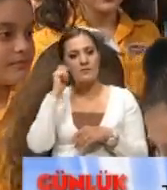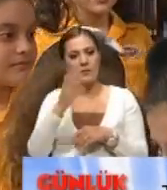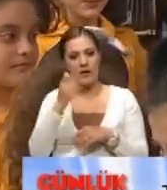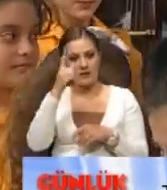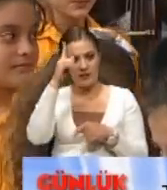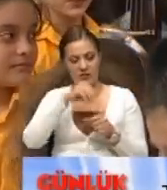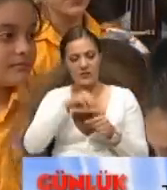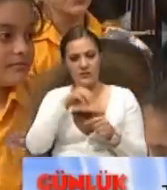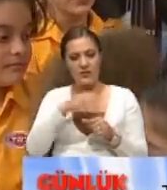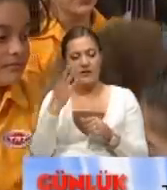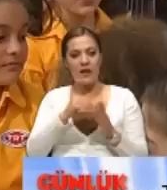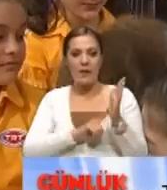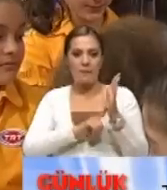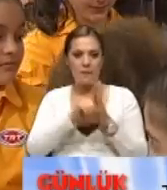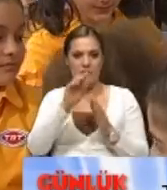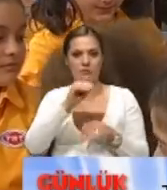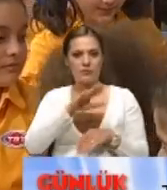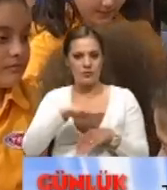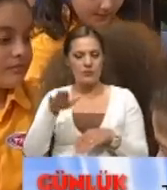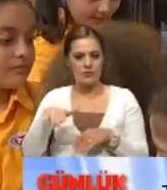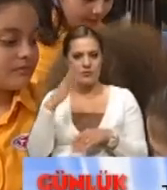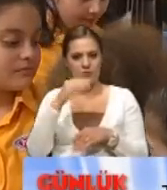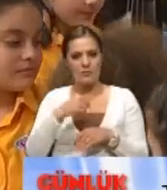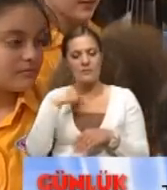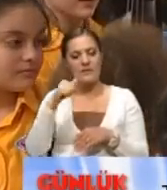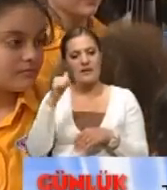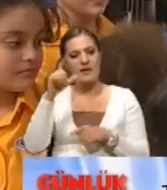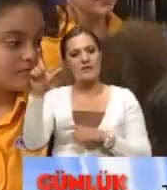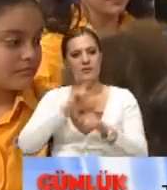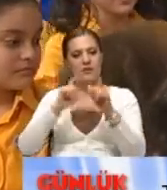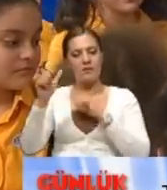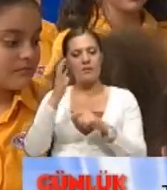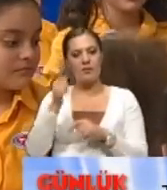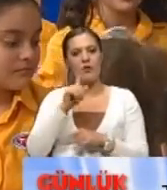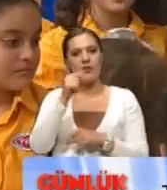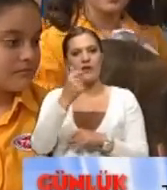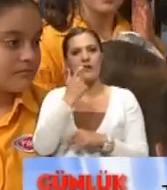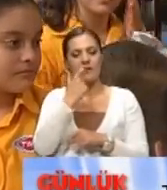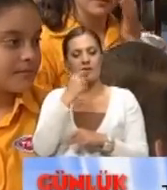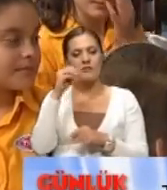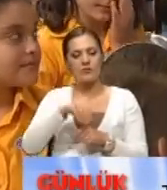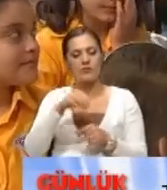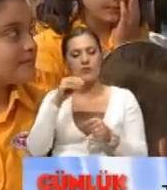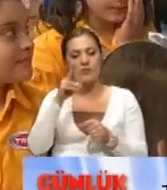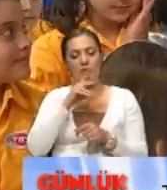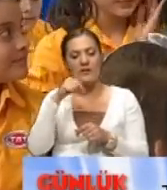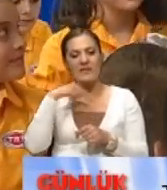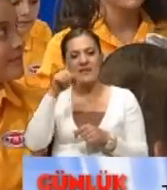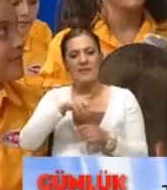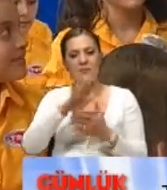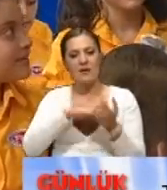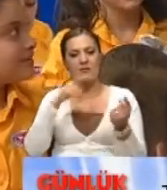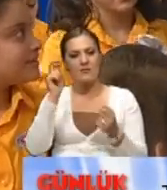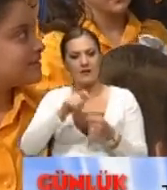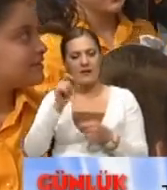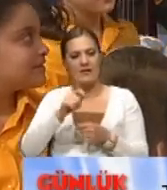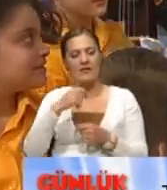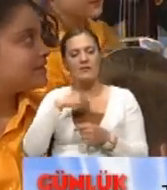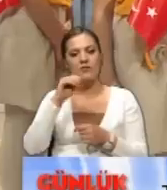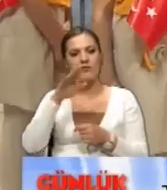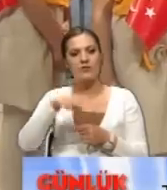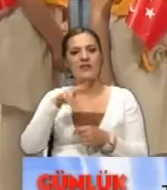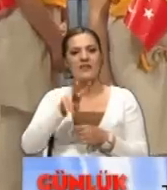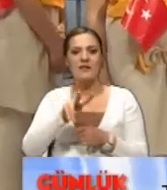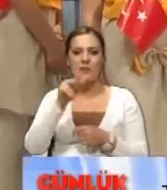aldıkları için daha başarılı çocuklarımız oluyor. Biz dönüşlerini alıyoruz. Yani 16 yılın sonunda benim şu anda ilk mezun ettiğim öğrenciler 26-27